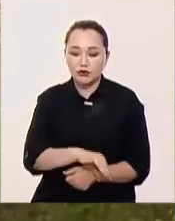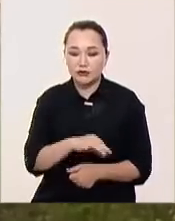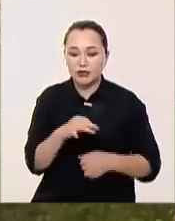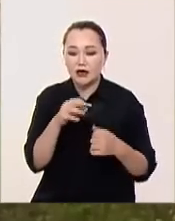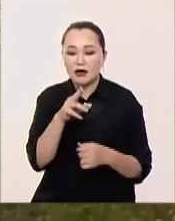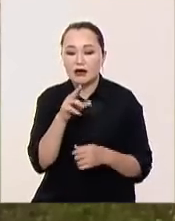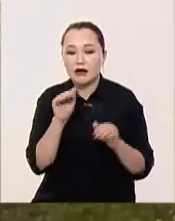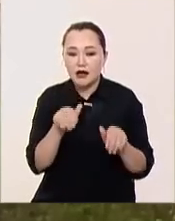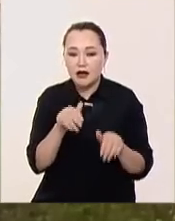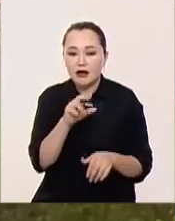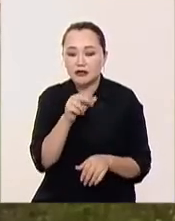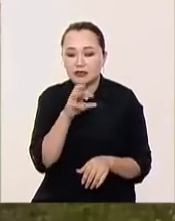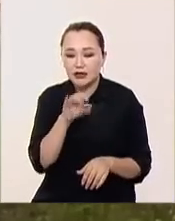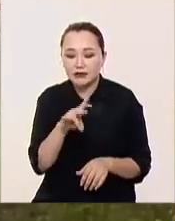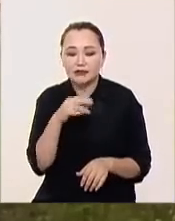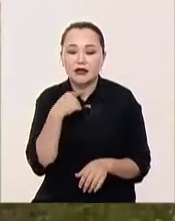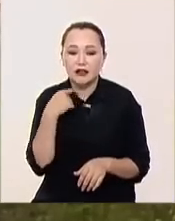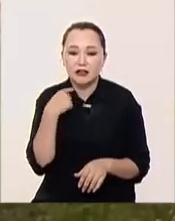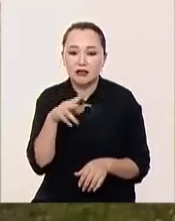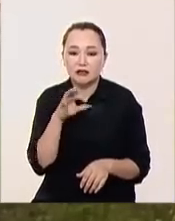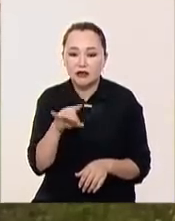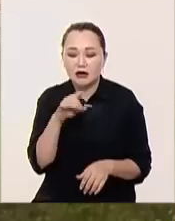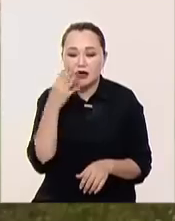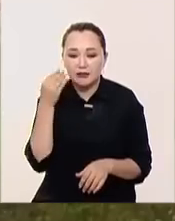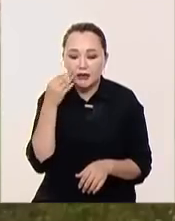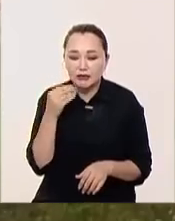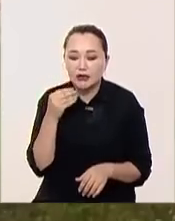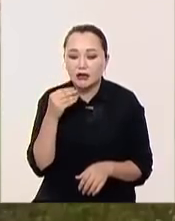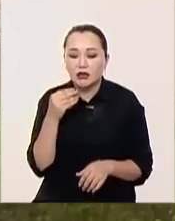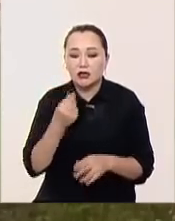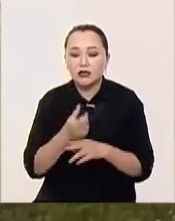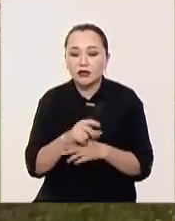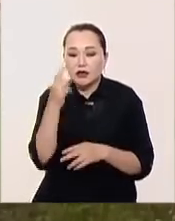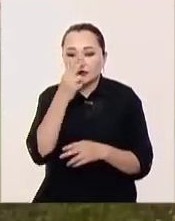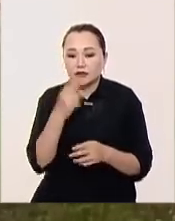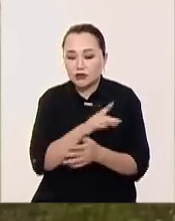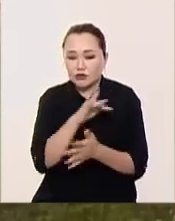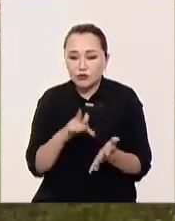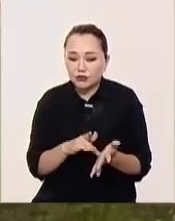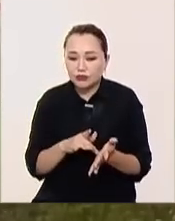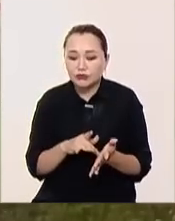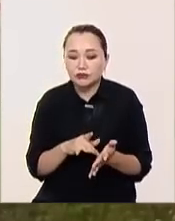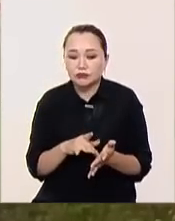Қаскелең, Талғар, Алматы, осы Нұрсұлтан қалаларында